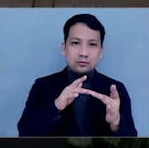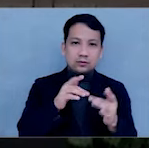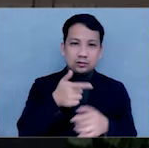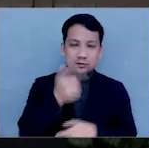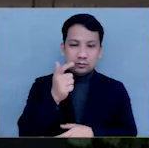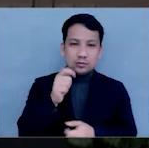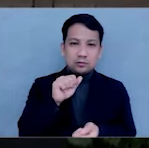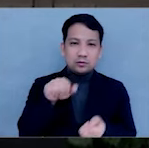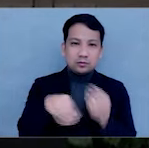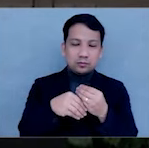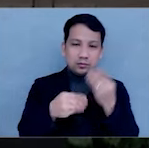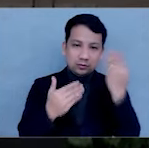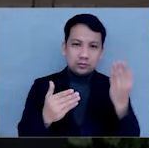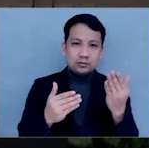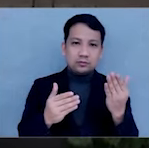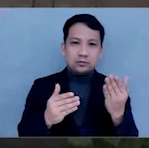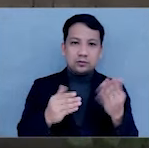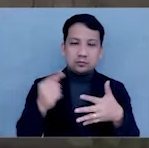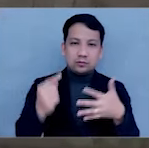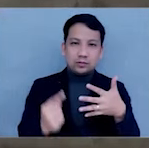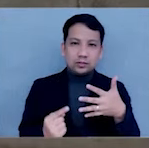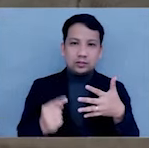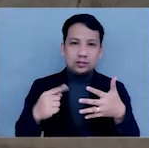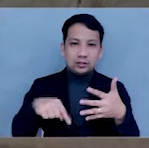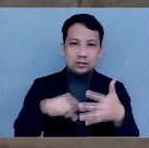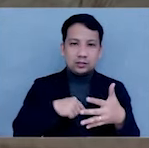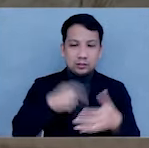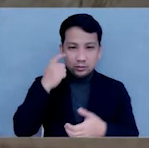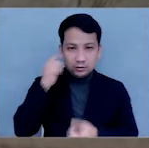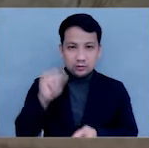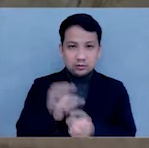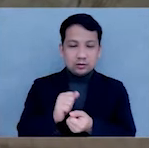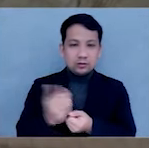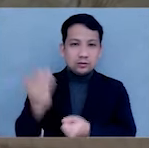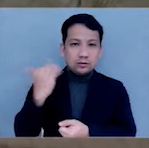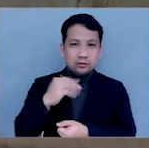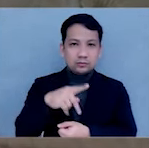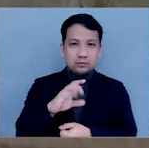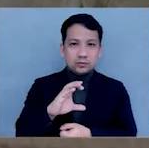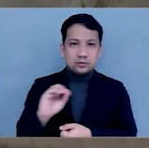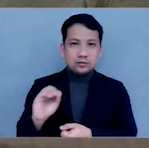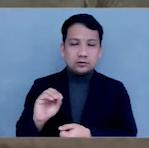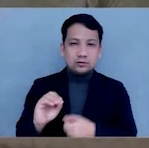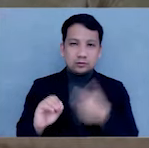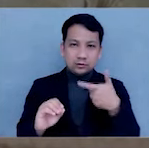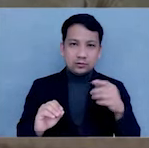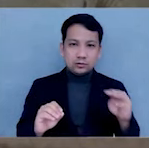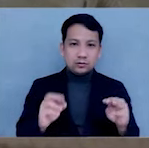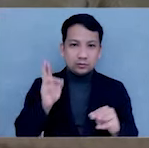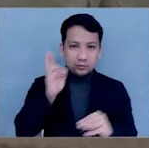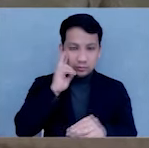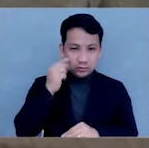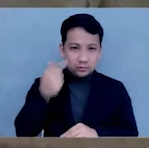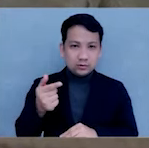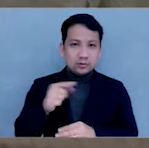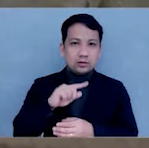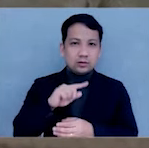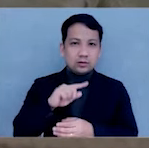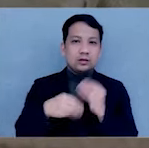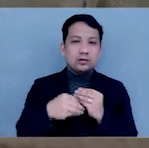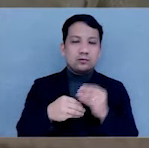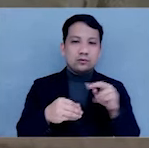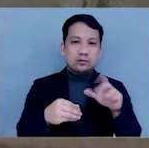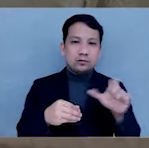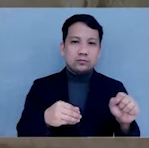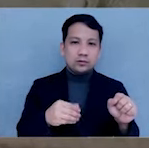Kakasuhan din ang di pa pinapangalan ng gunman. Gayon din si dating PCSO General Manager Ruyina Garma, dating NAPOLCOM Commissioner